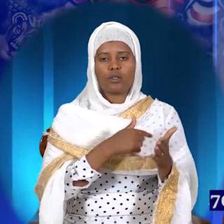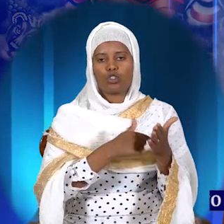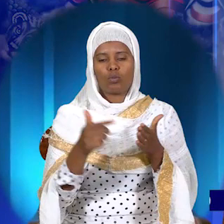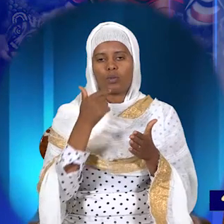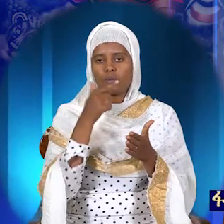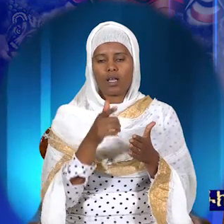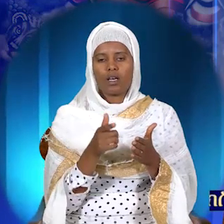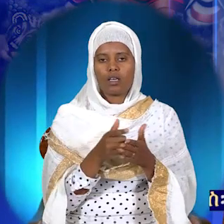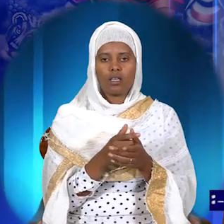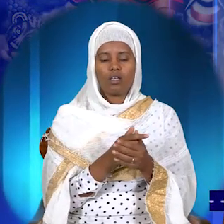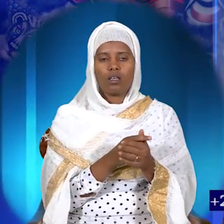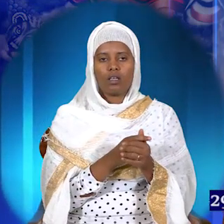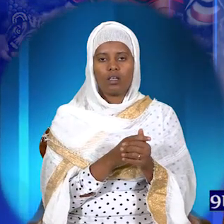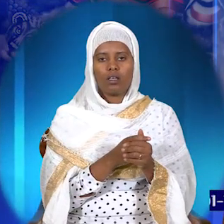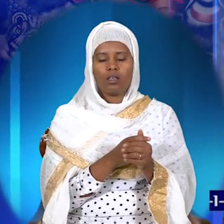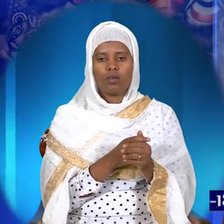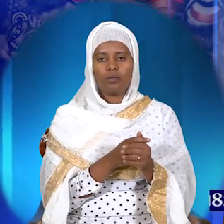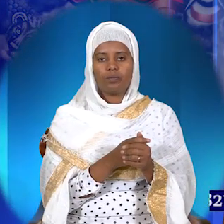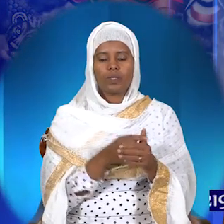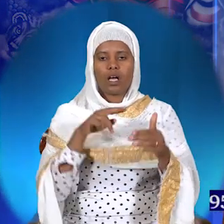ኩነት ስሞም ክንብል ከለና